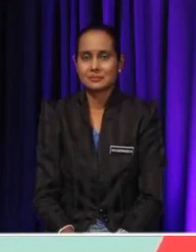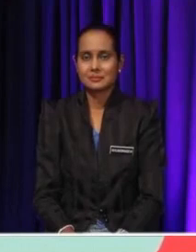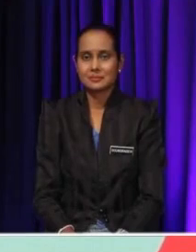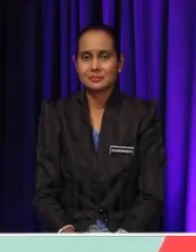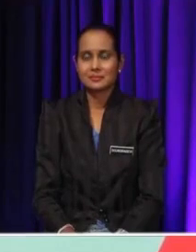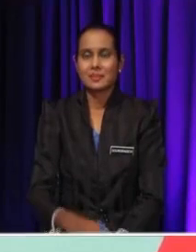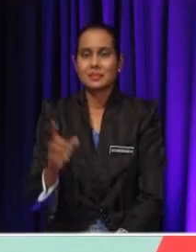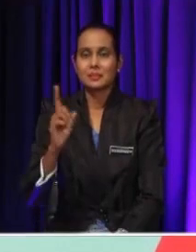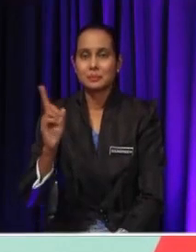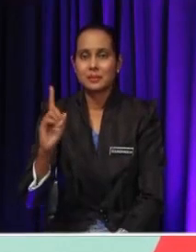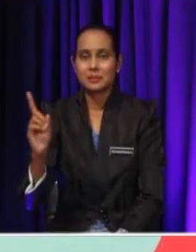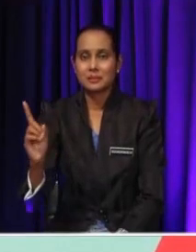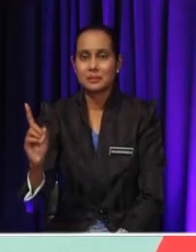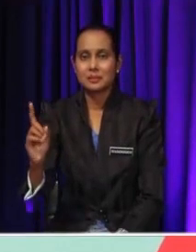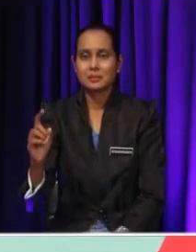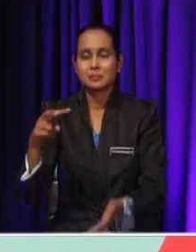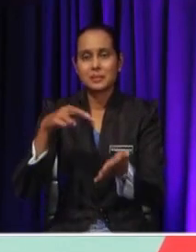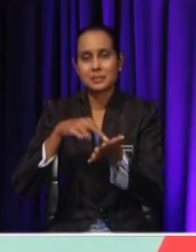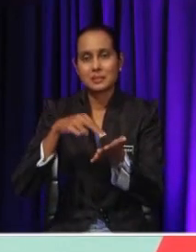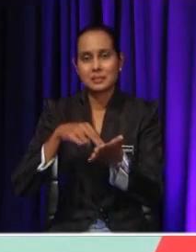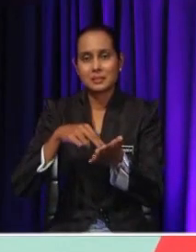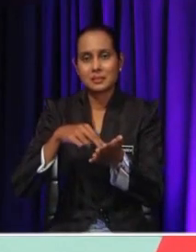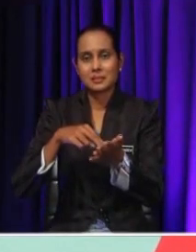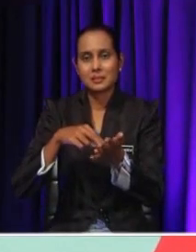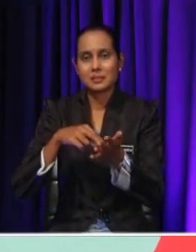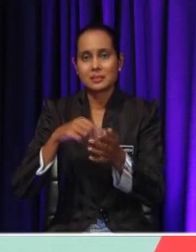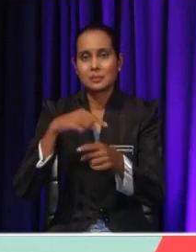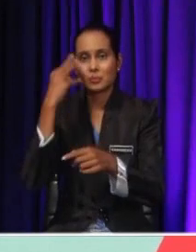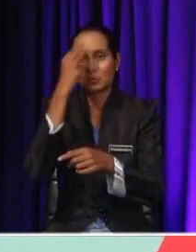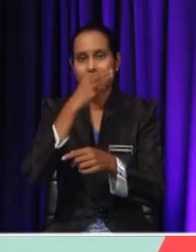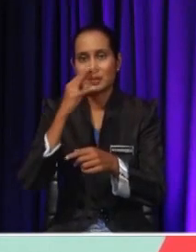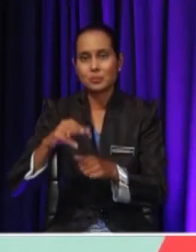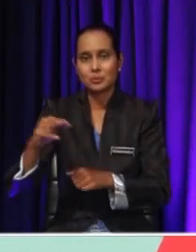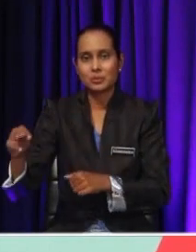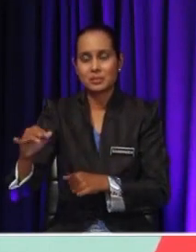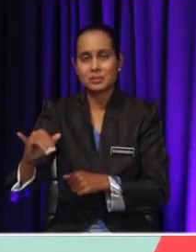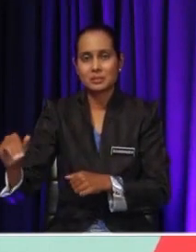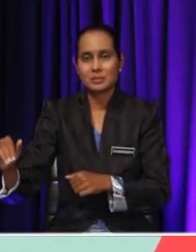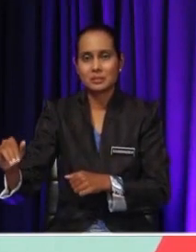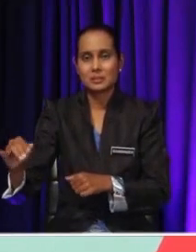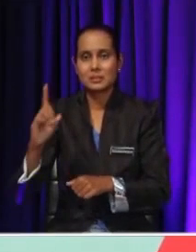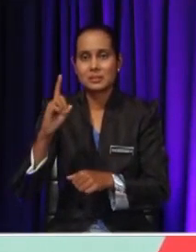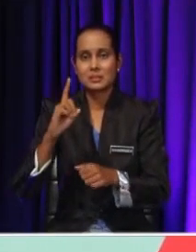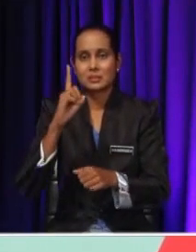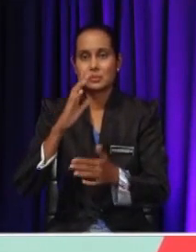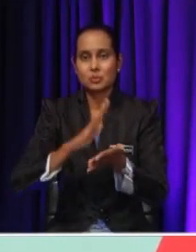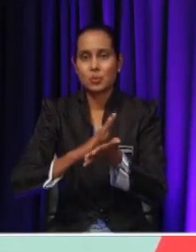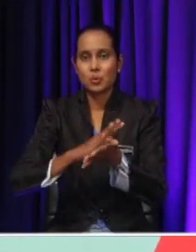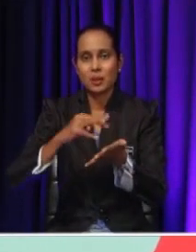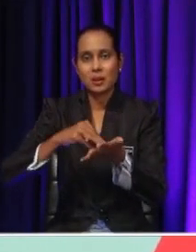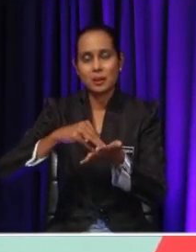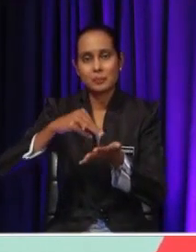di mana-mana dia berdiri di muka muridnya di sebuah sekolah mewah